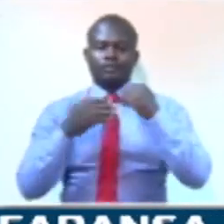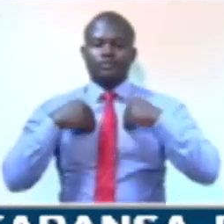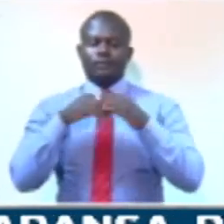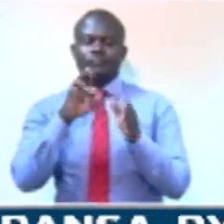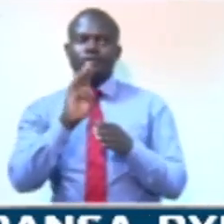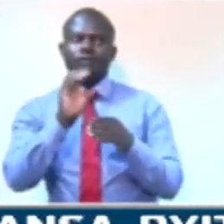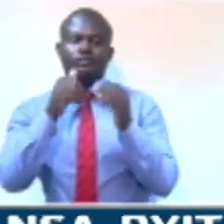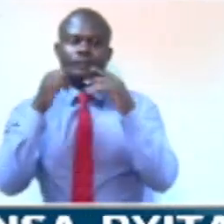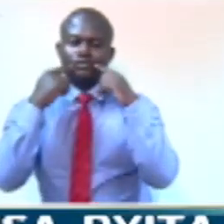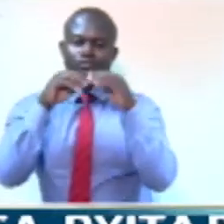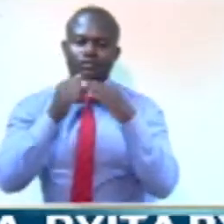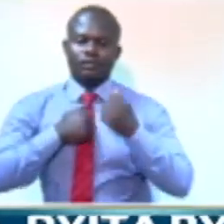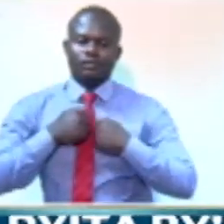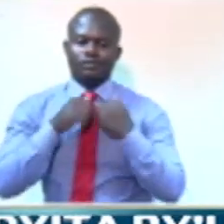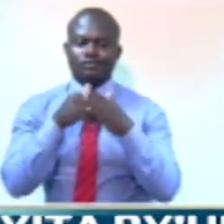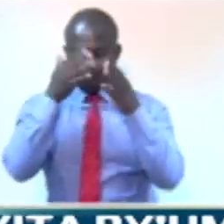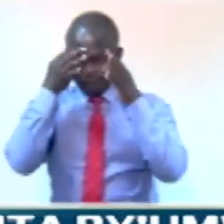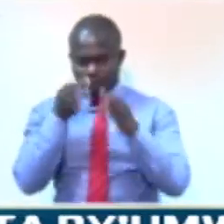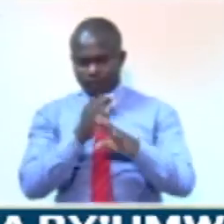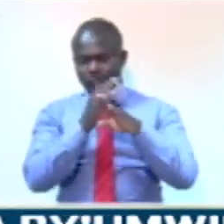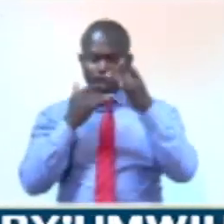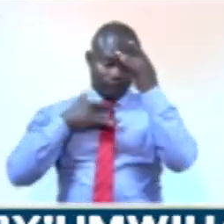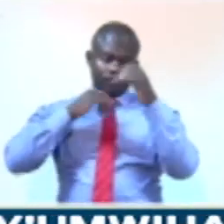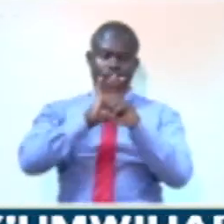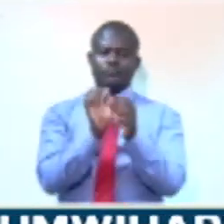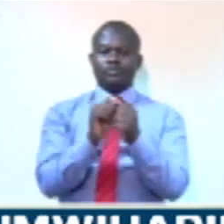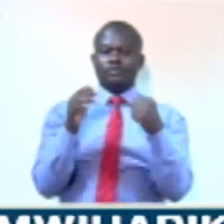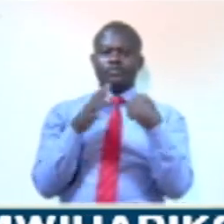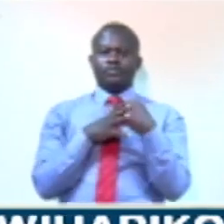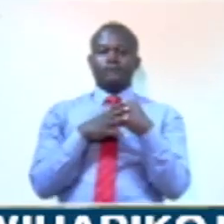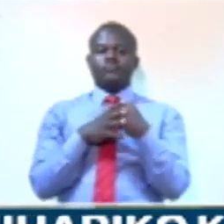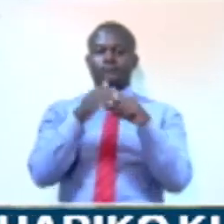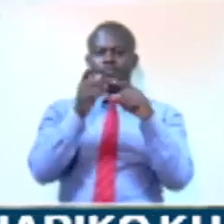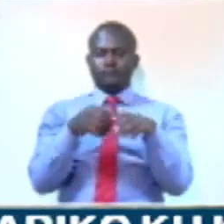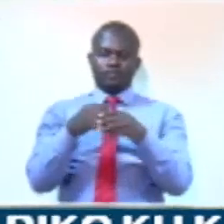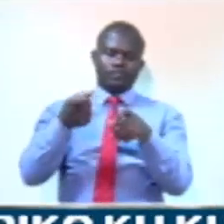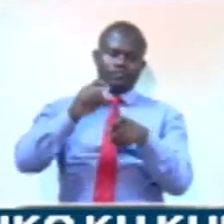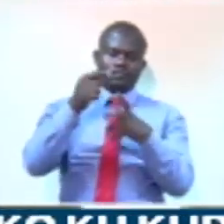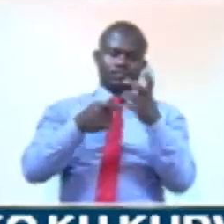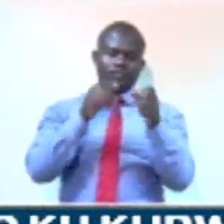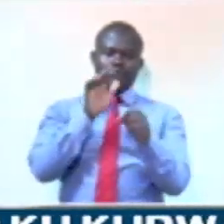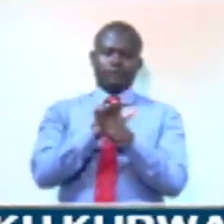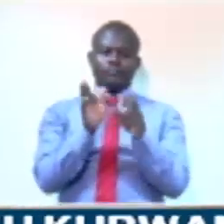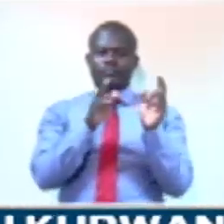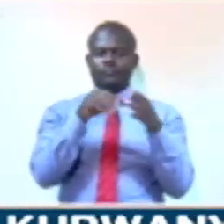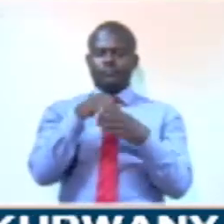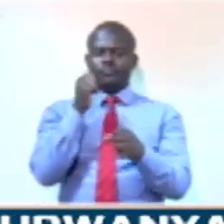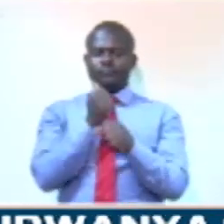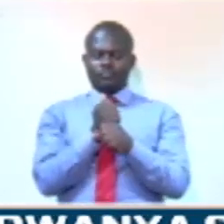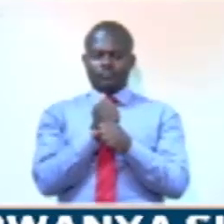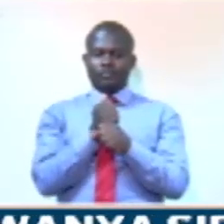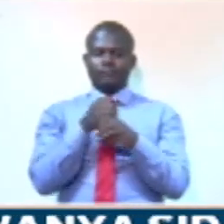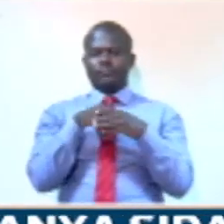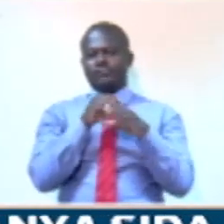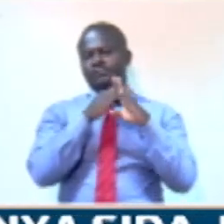RBC kivuga ko mu Rwanda ingamba zo kurwanya icyorezo cya COVID-19 zaje ziyongera kuri byinshi byari bisanzwe bikorwa mu